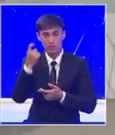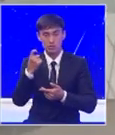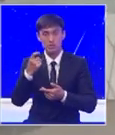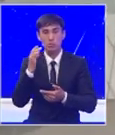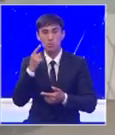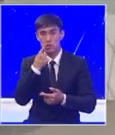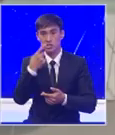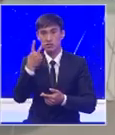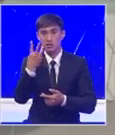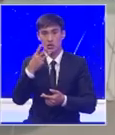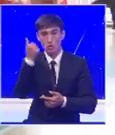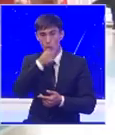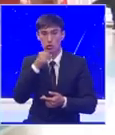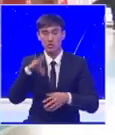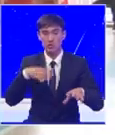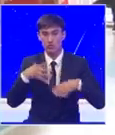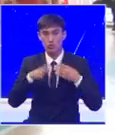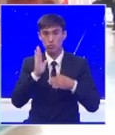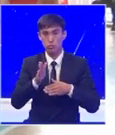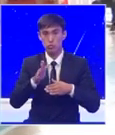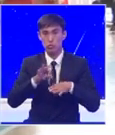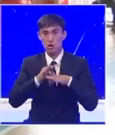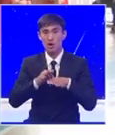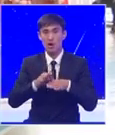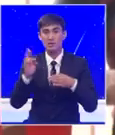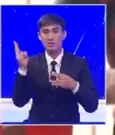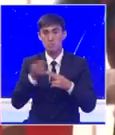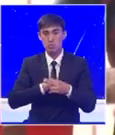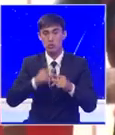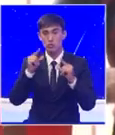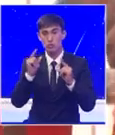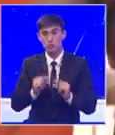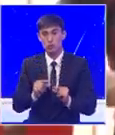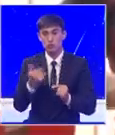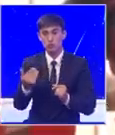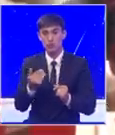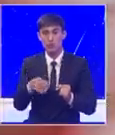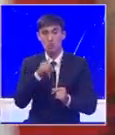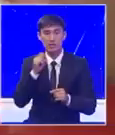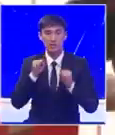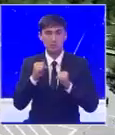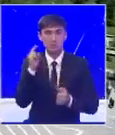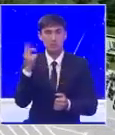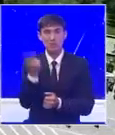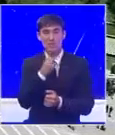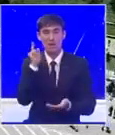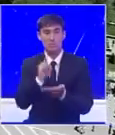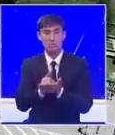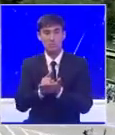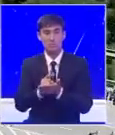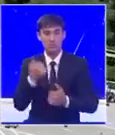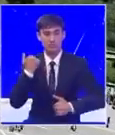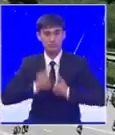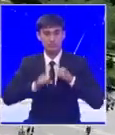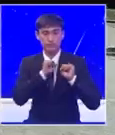уже в ближайшие 2-3 года тренировки ребят будут проходить без ущерба для команды. Тем более, что у молодых спортсменов двойные обязательства. Не уронить честь